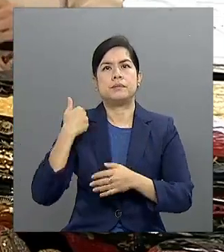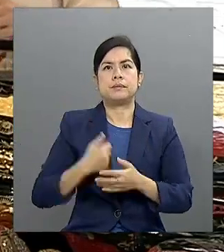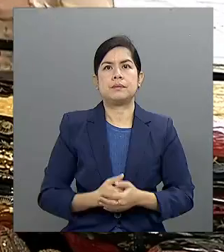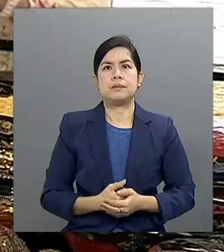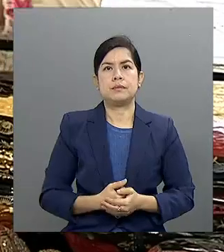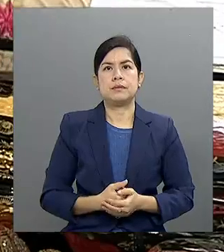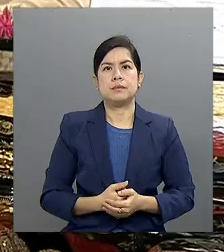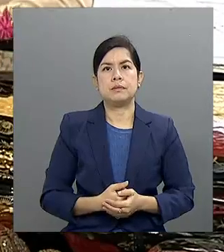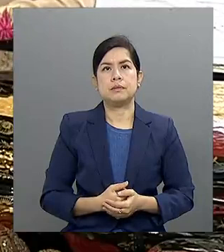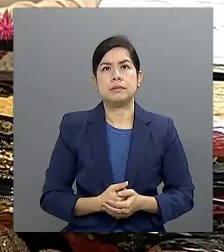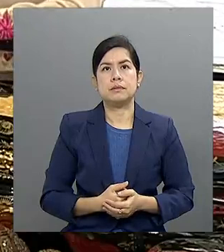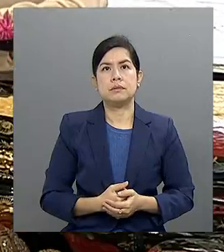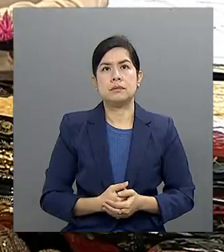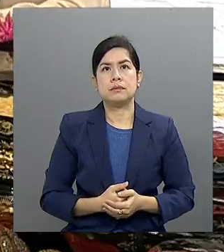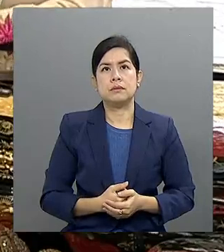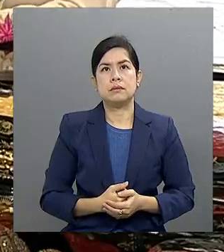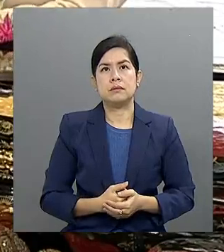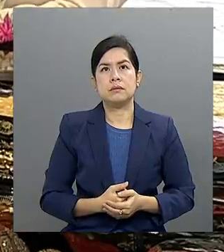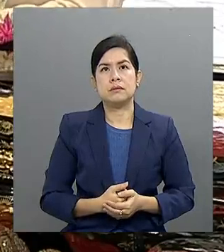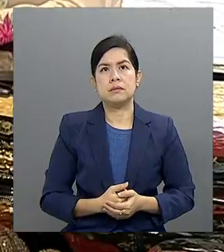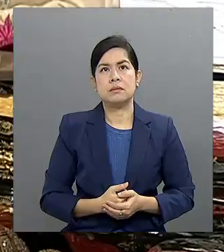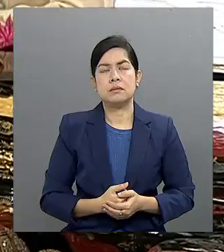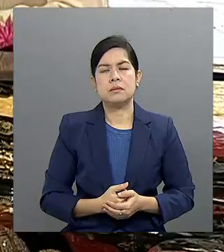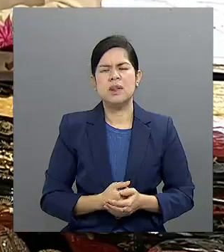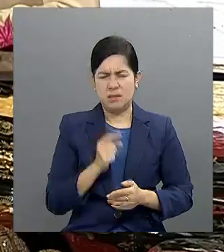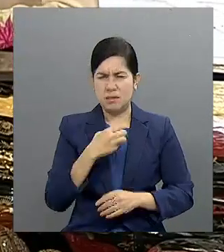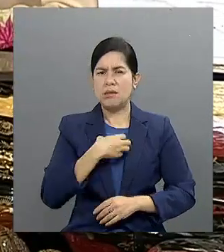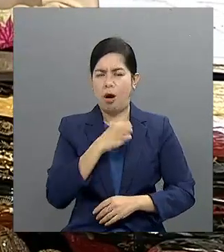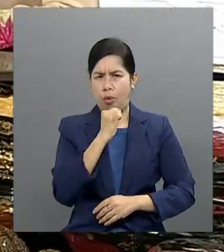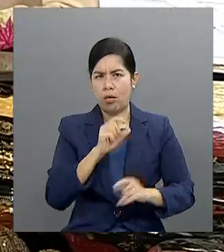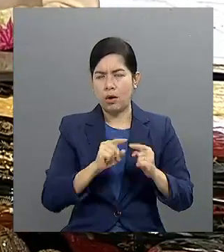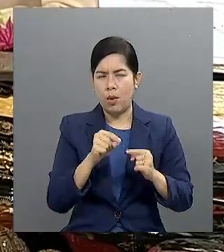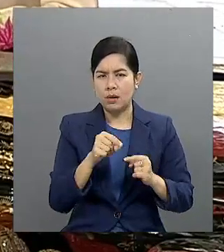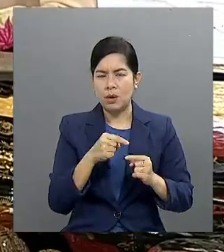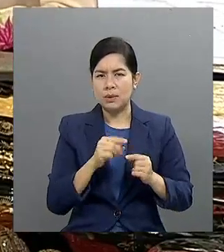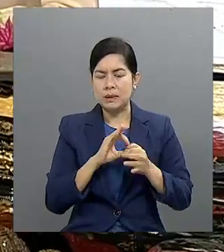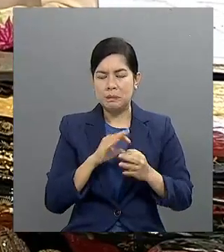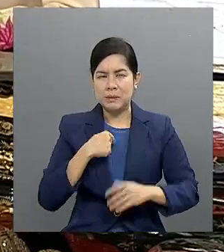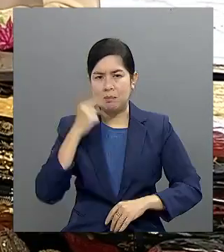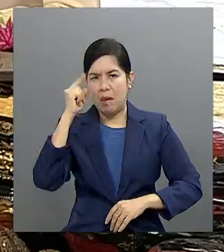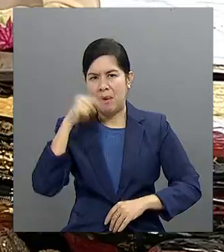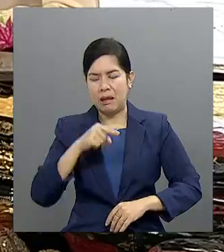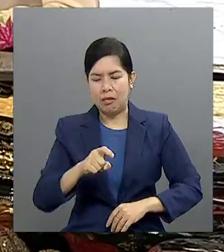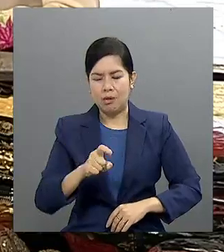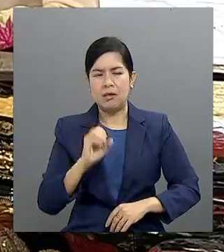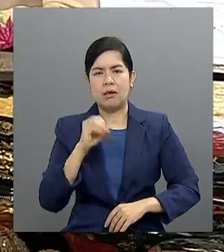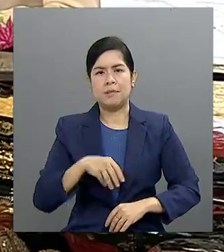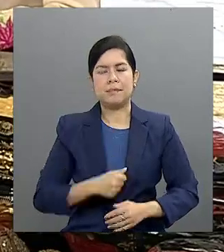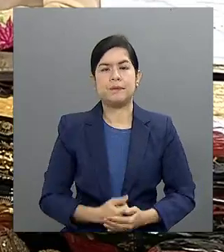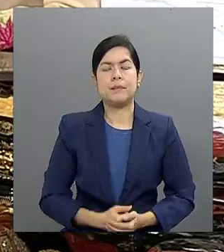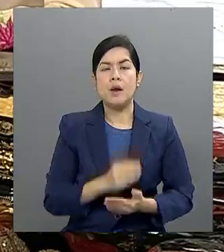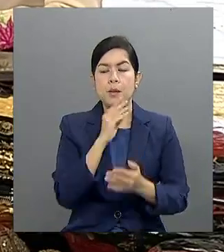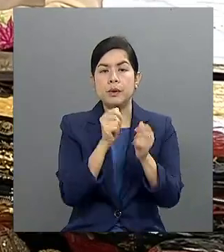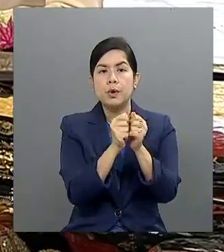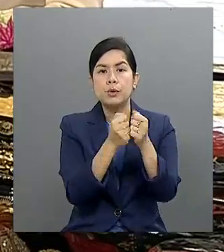มันจะต้องเคาะต้องทำเคาะเนี่ยแหละเสียของน ะ แล้วคือถ้าเกิดนอกเหนือจากเป็นไส้ถั่วในอนาคตจะมี